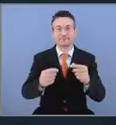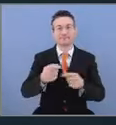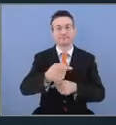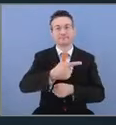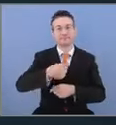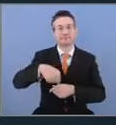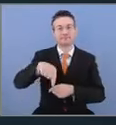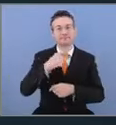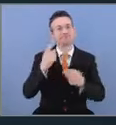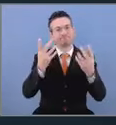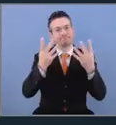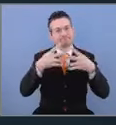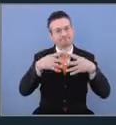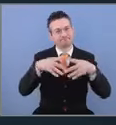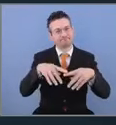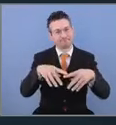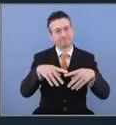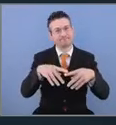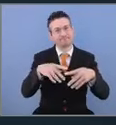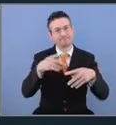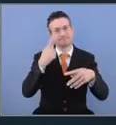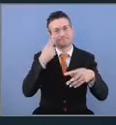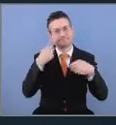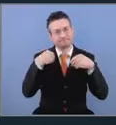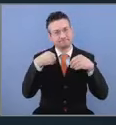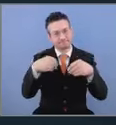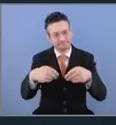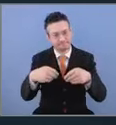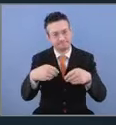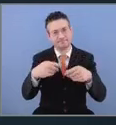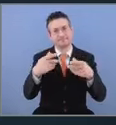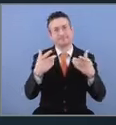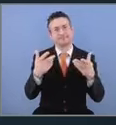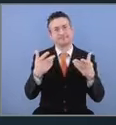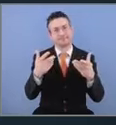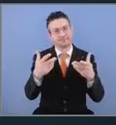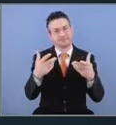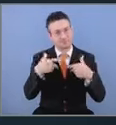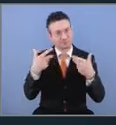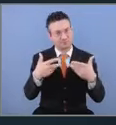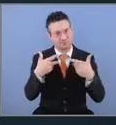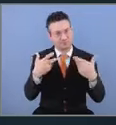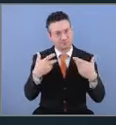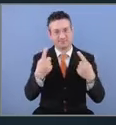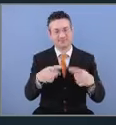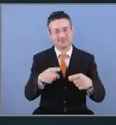di partecipare, siamo contenti di partecipare a queste iniziative che